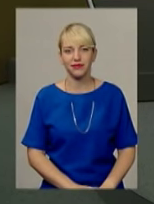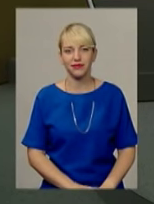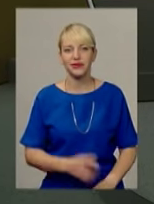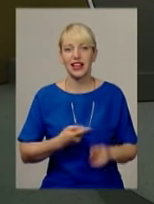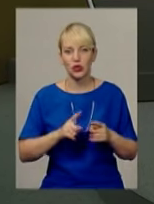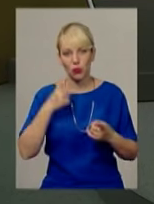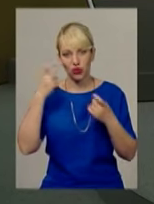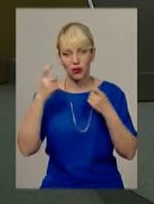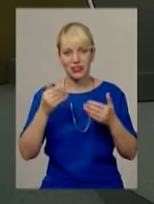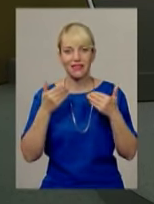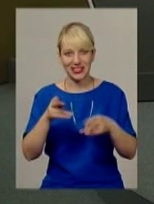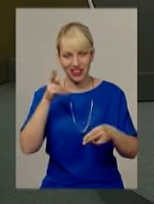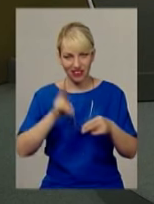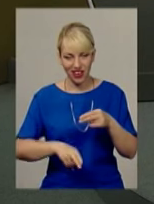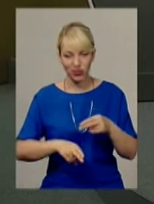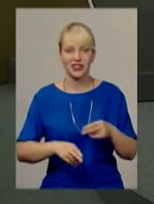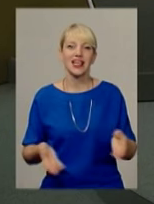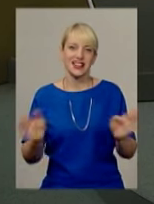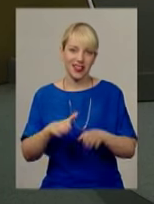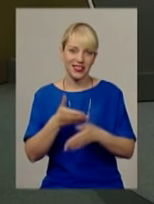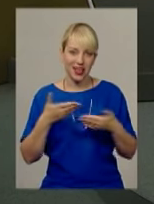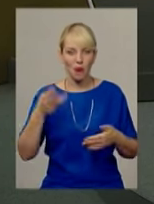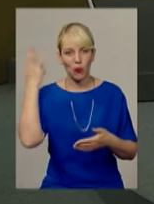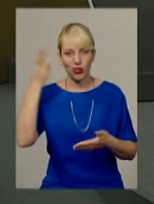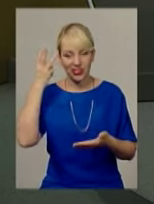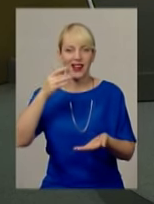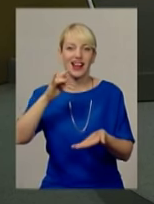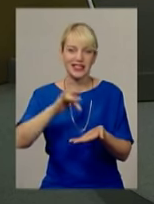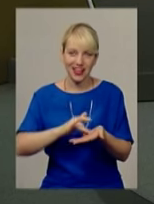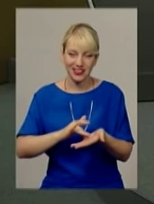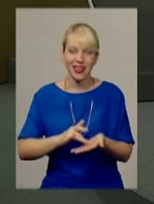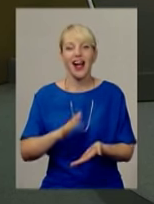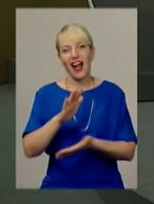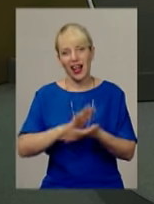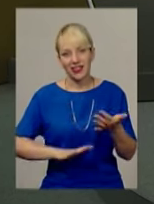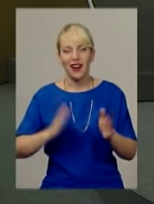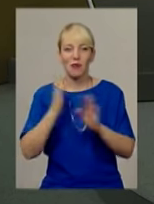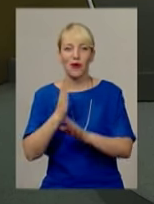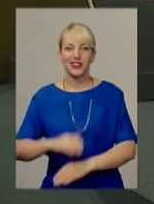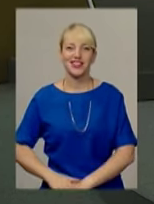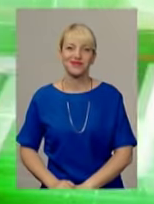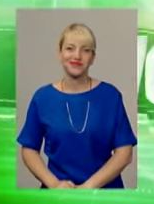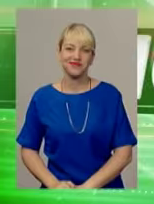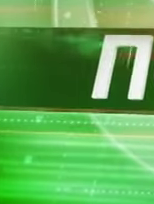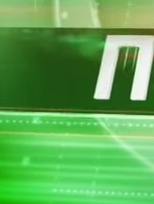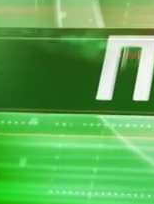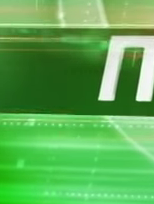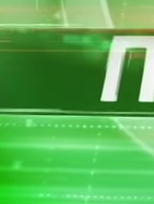На цьому інформаційний випуск завершується. Залишайтесь з нами на телеканалі «Поділля Центр». Далі про погоду.